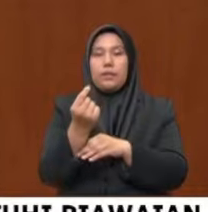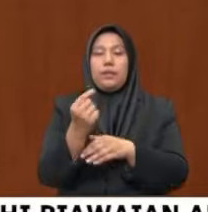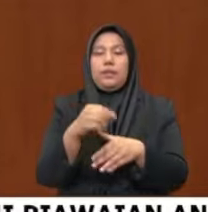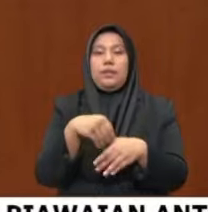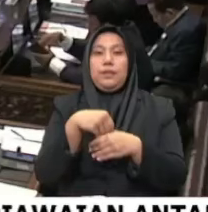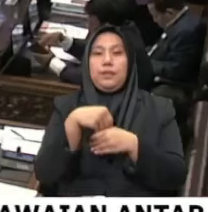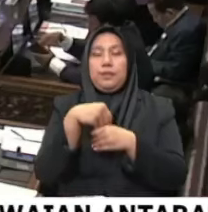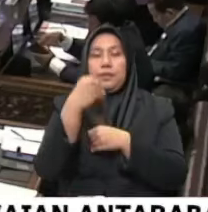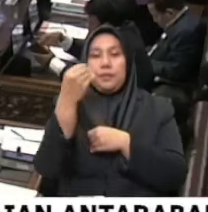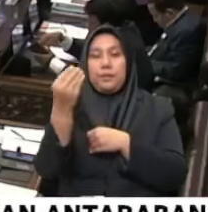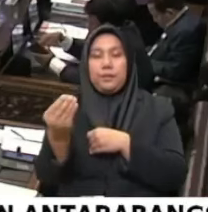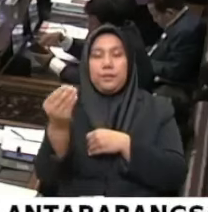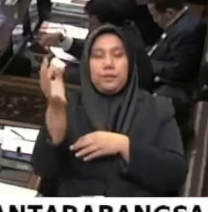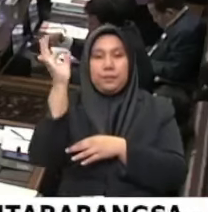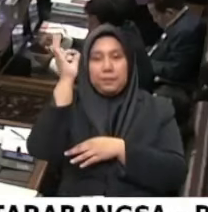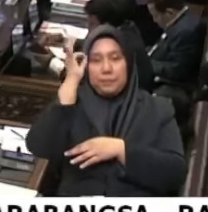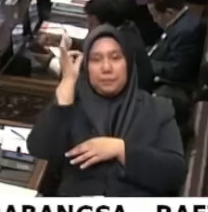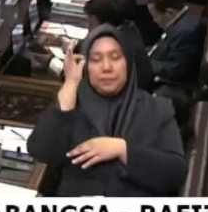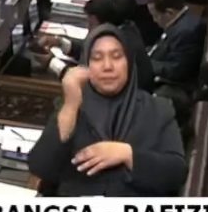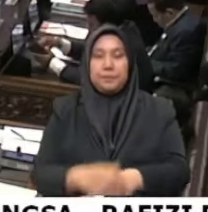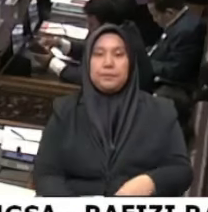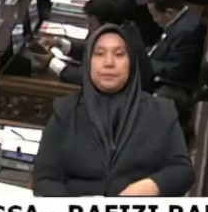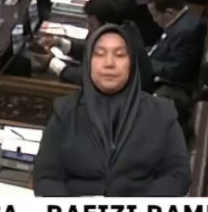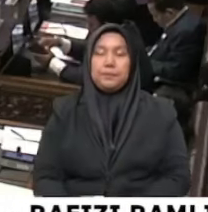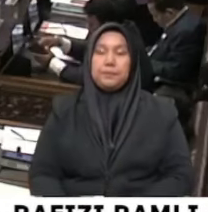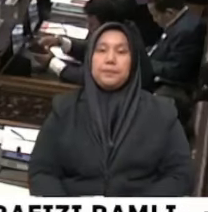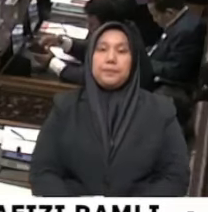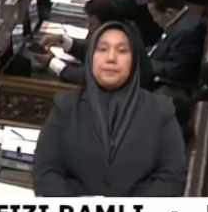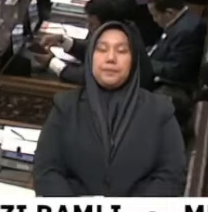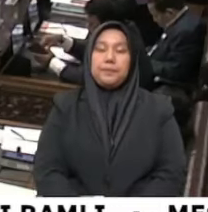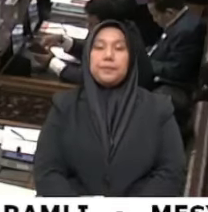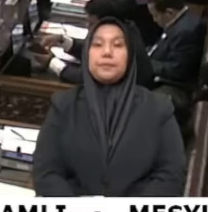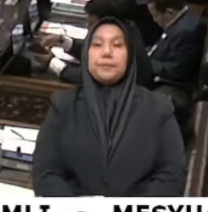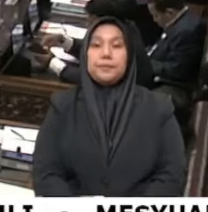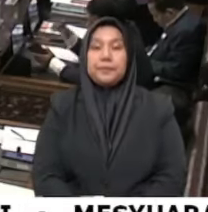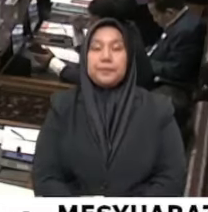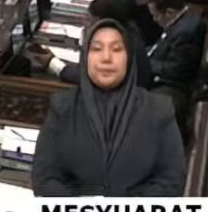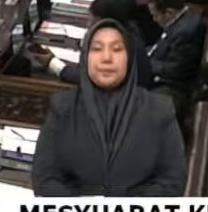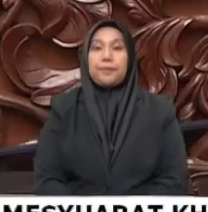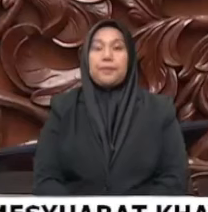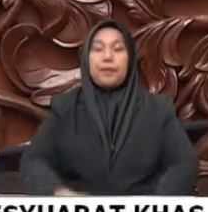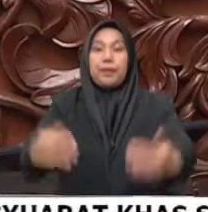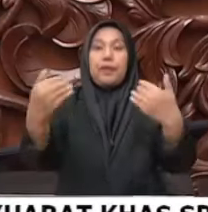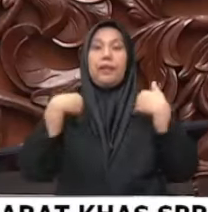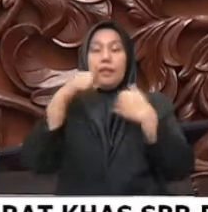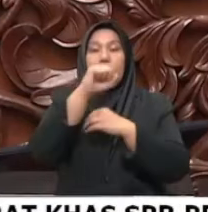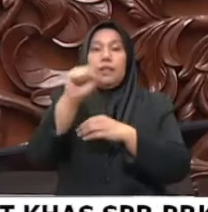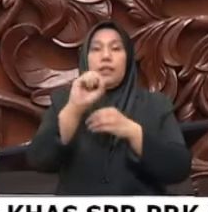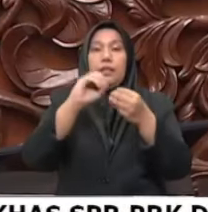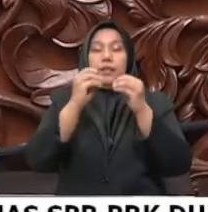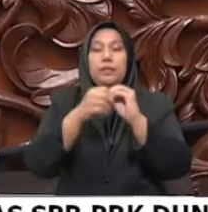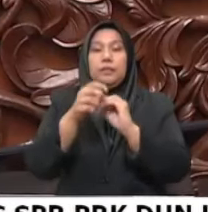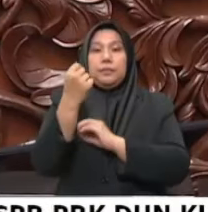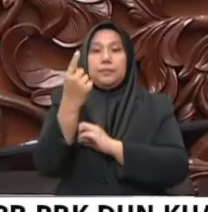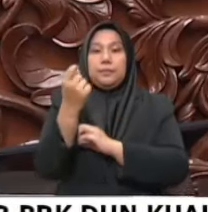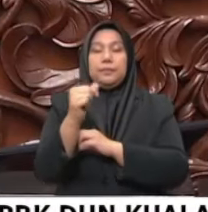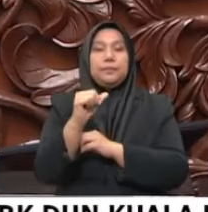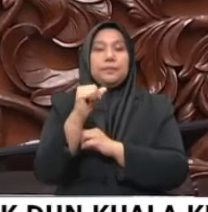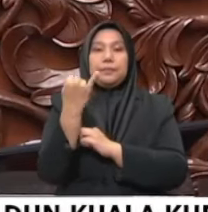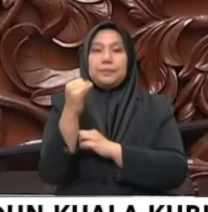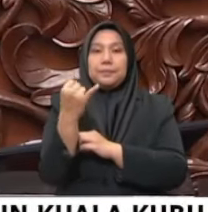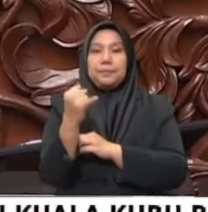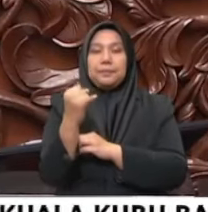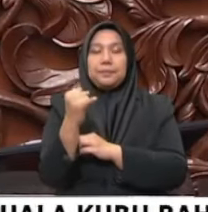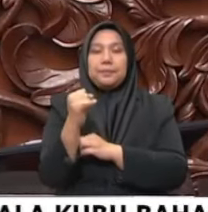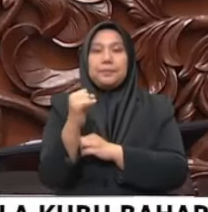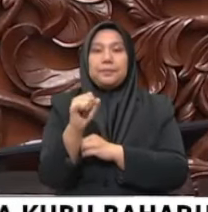Terima kasih. Terima kasih. Baik, Abun ada soalan nombor 11. Kalau Abun tanya soalan tambahan, tak sampai soalan nombor 11. Jadi saya tak benar. Saya tak benar kan.